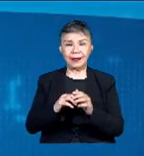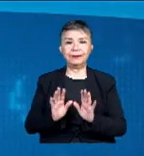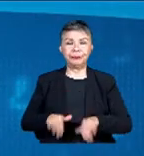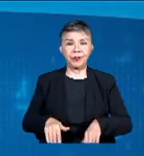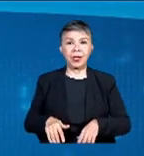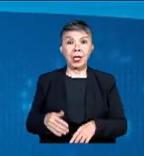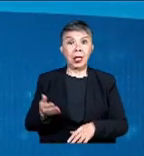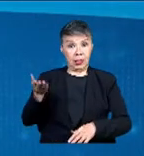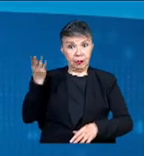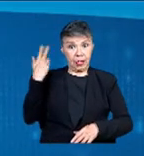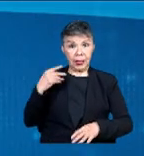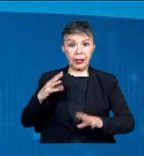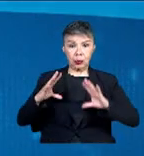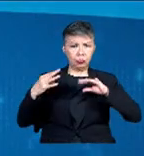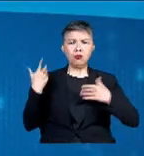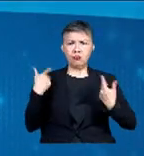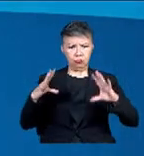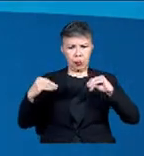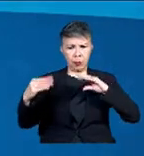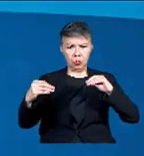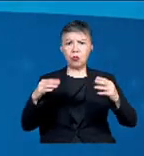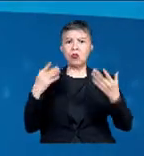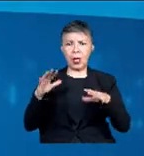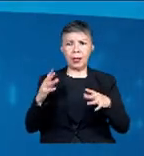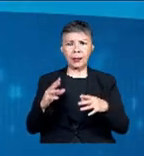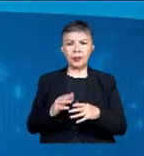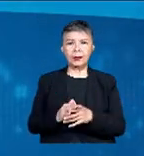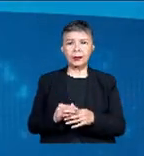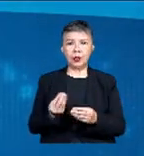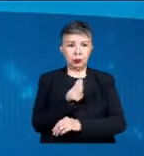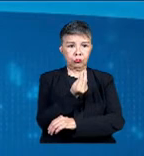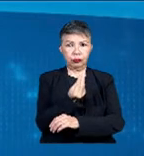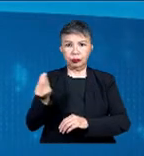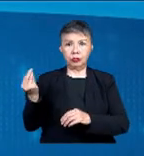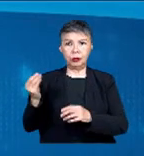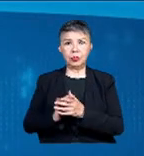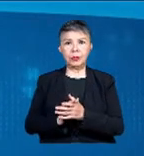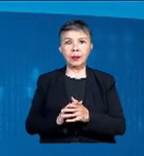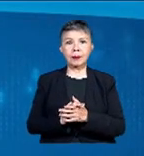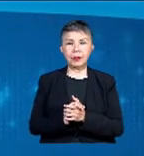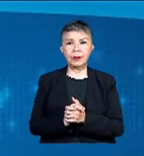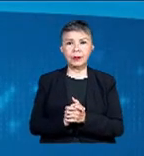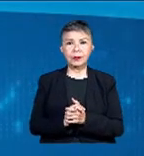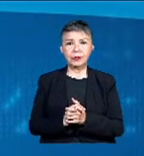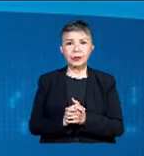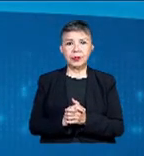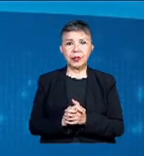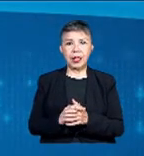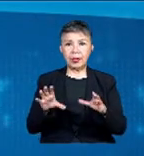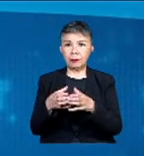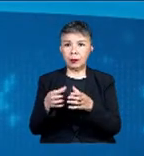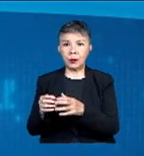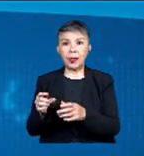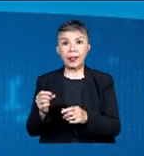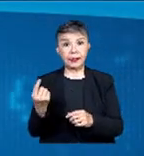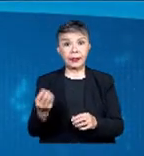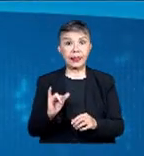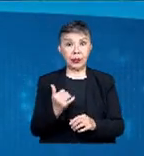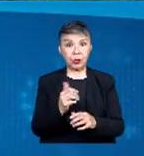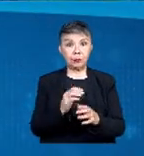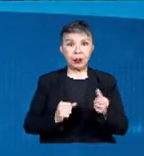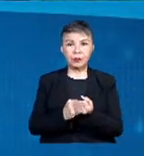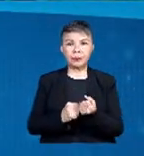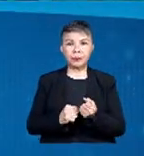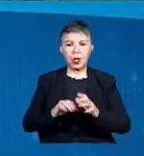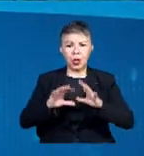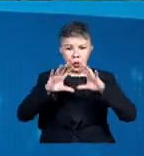kita juga melakukan rapat bersama dengan Peparnas, PB Peparnas, juga dengan beberapa instansi terkait. Tentu